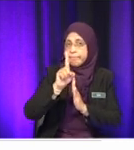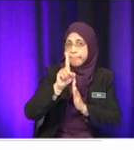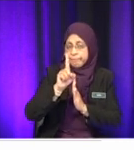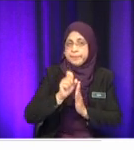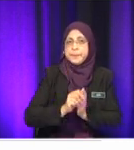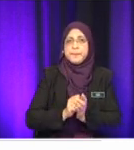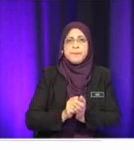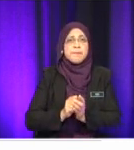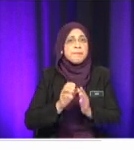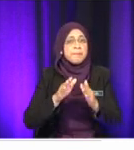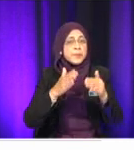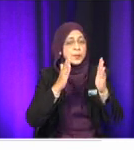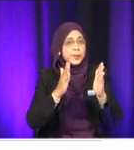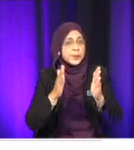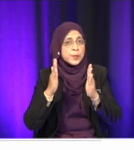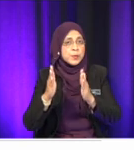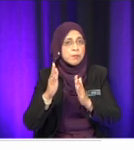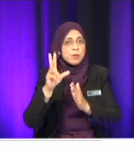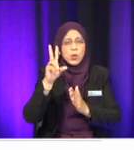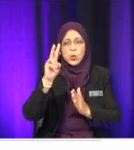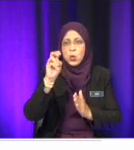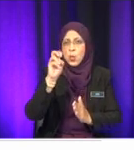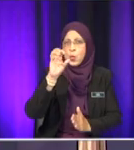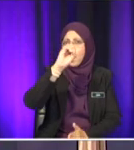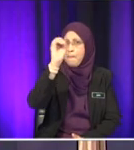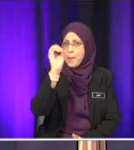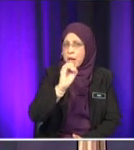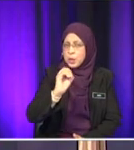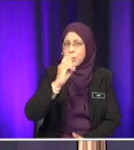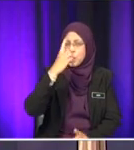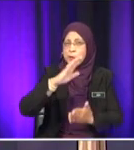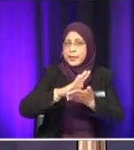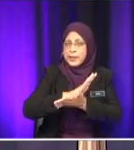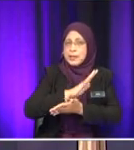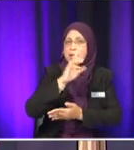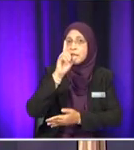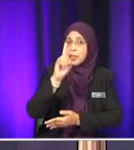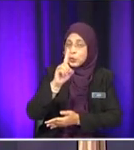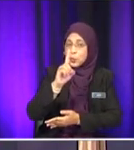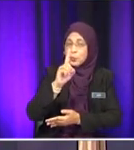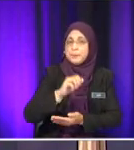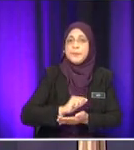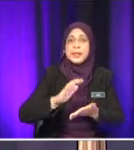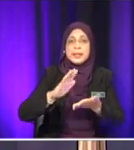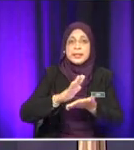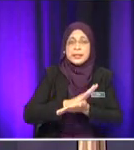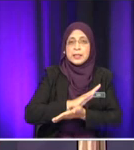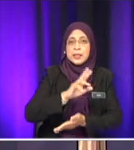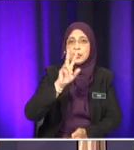wajaran yang diberikan hanyalah 20 ratus saja untuk kertas 1 dan kertas 2 adalah